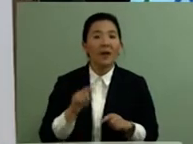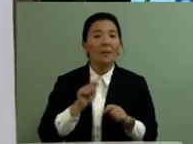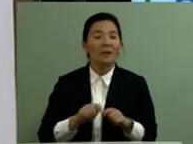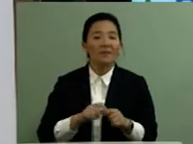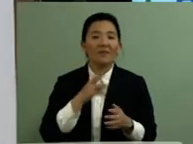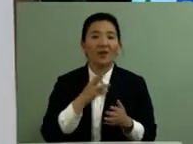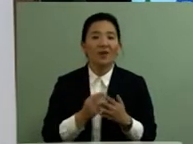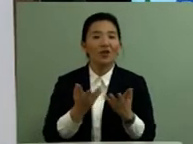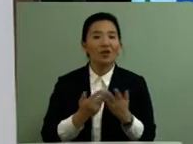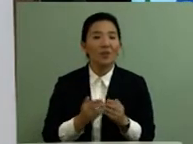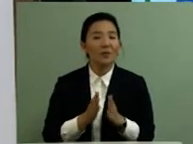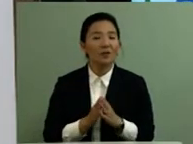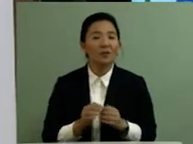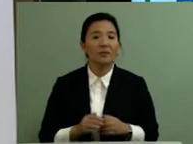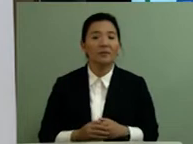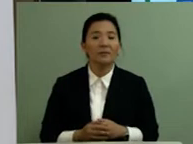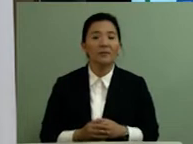Проверьте свое решение, пожалуйста.